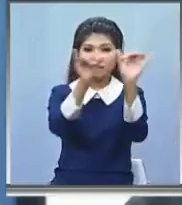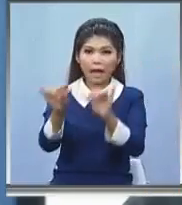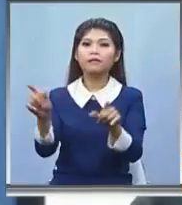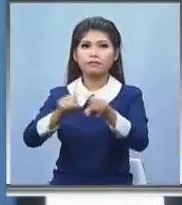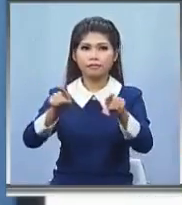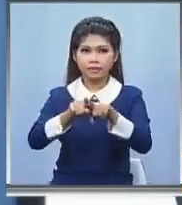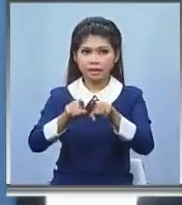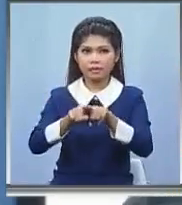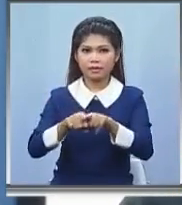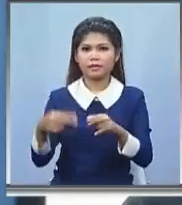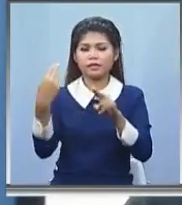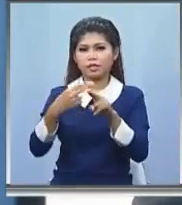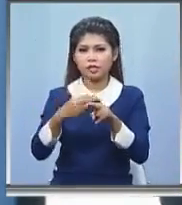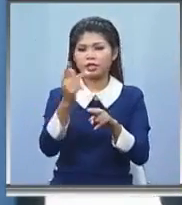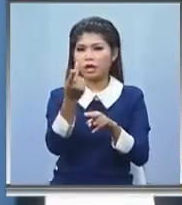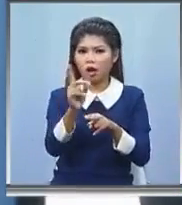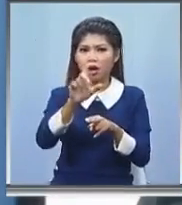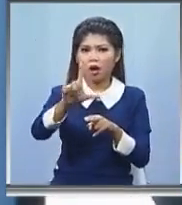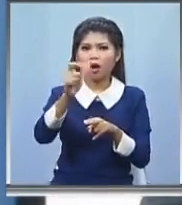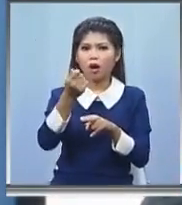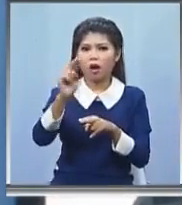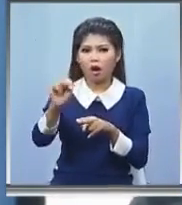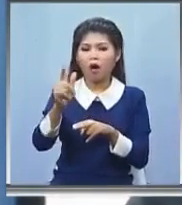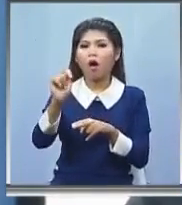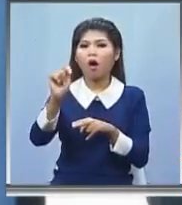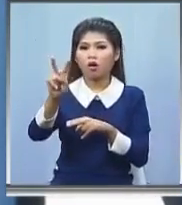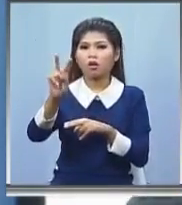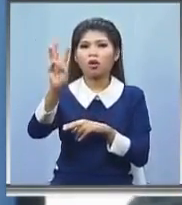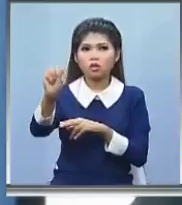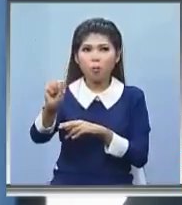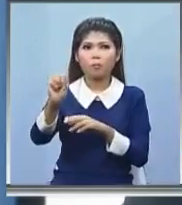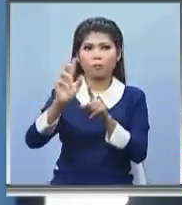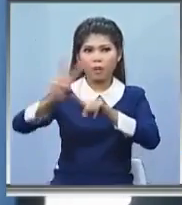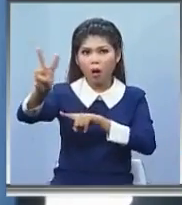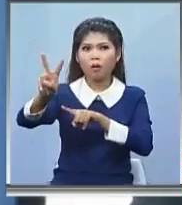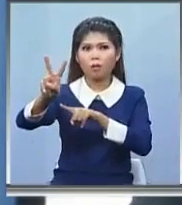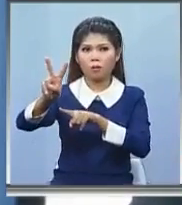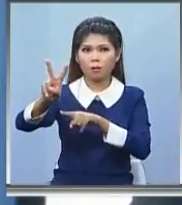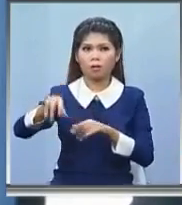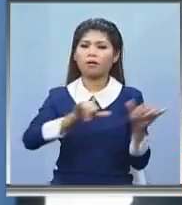ไปตั้งชื่อที่คลองถม2คนเขาก็รู้ว่าสินค้าทั้งหมดคลองถมมาตรงนี้เขาก็ไปครับ